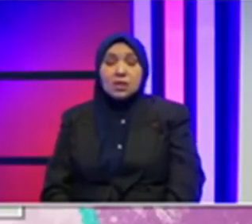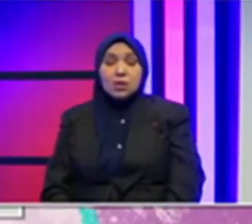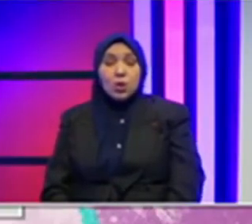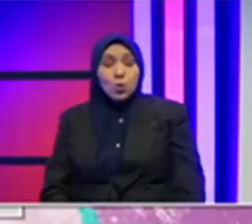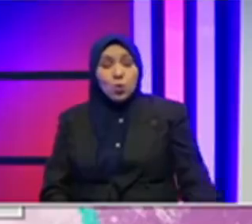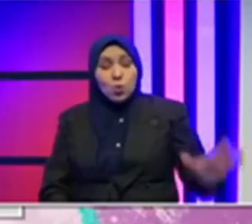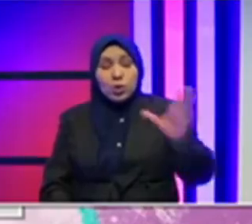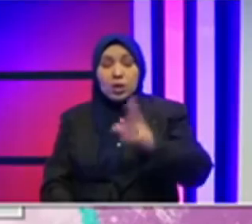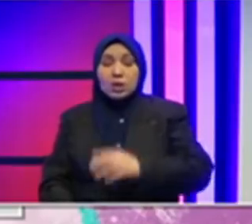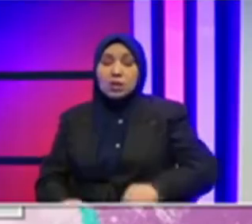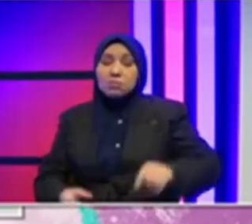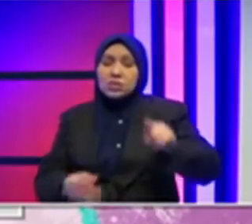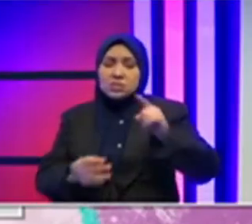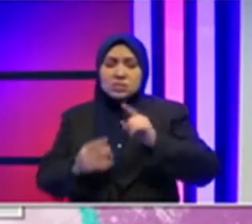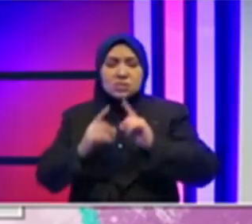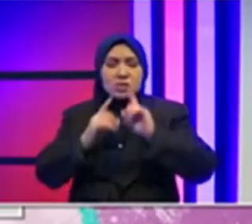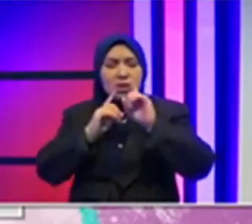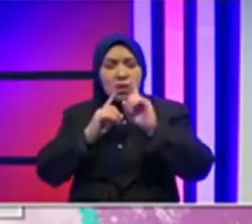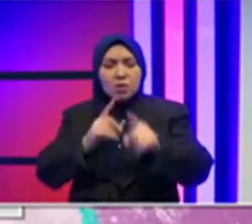Yad'u